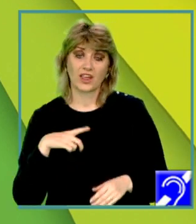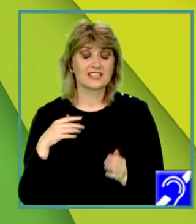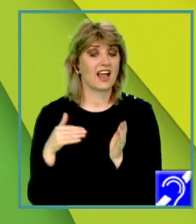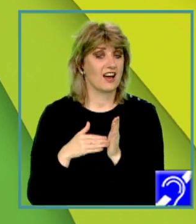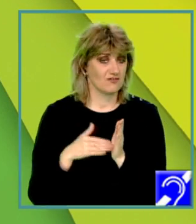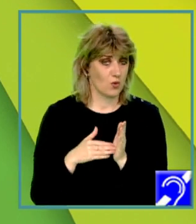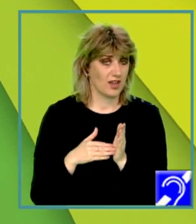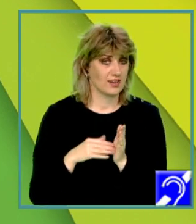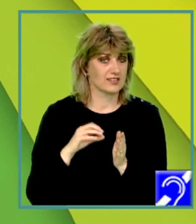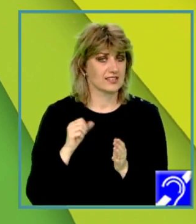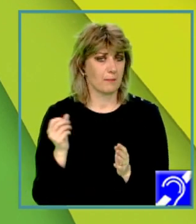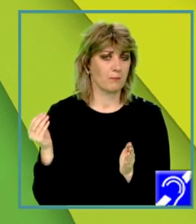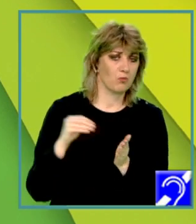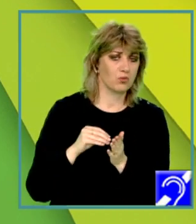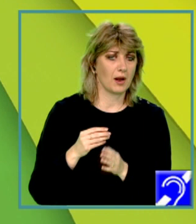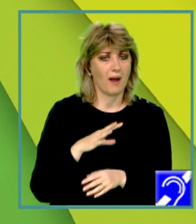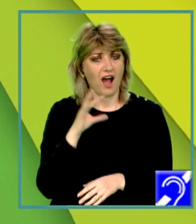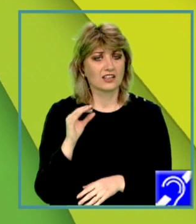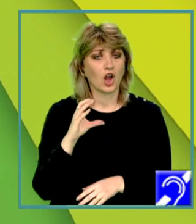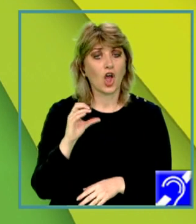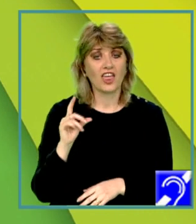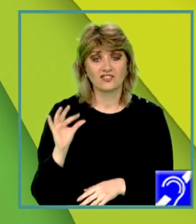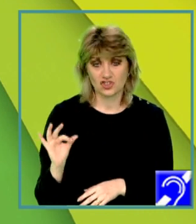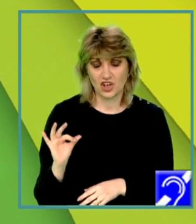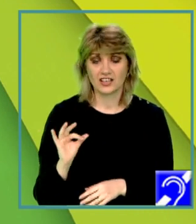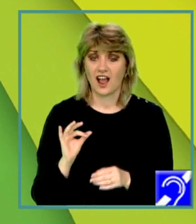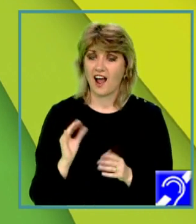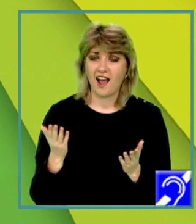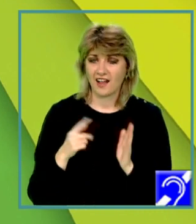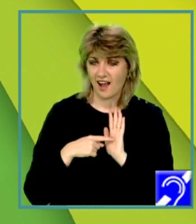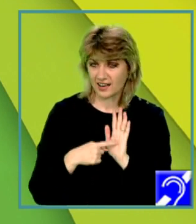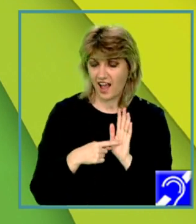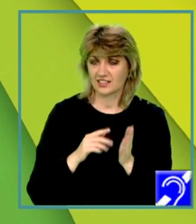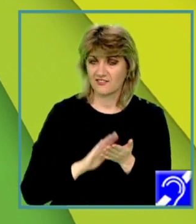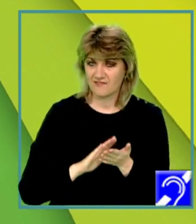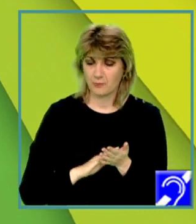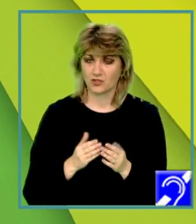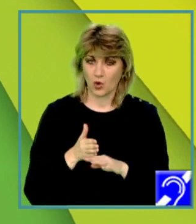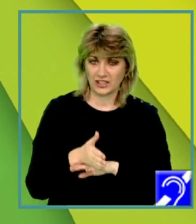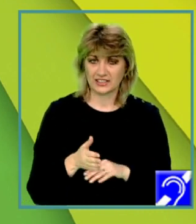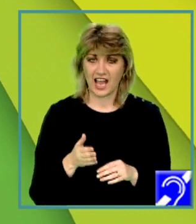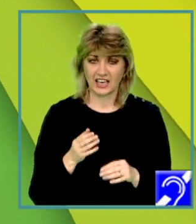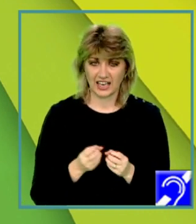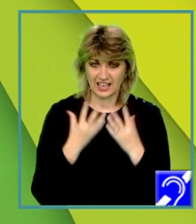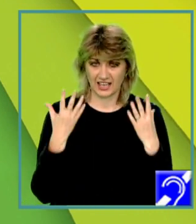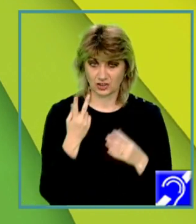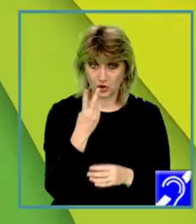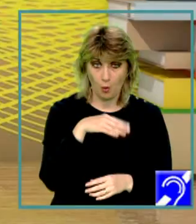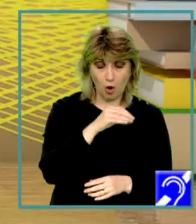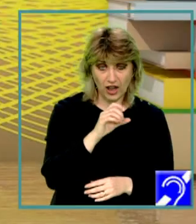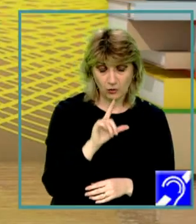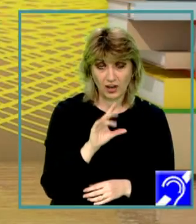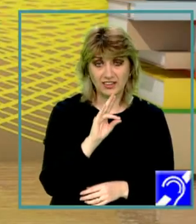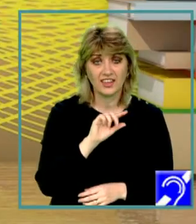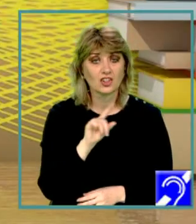să punem un nou coeficient care arată faptul că vor intra în reacție domnule cu LED de hidrogen